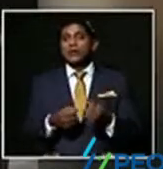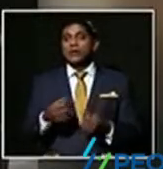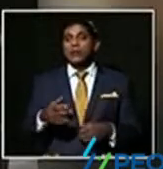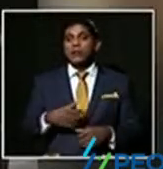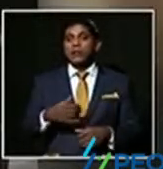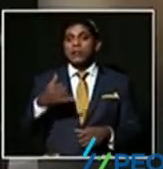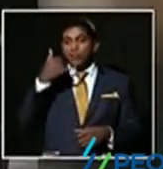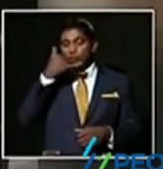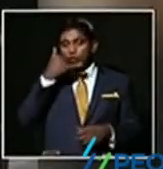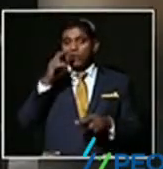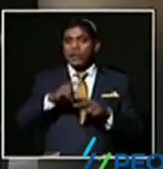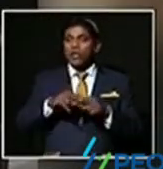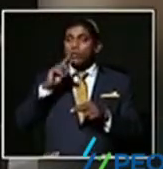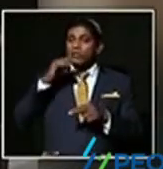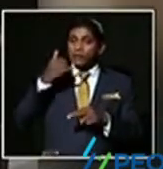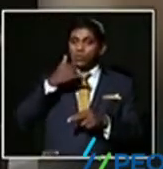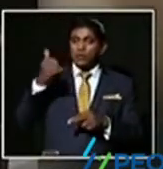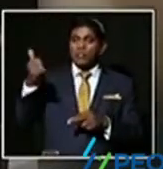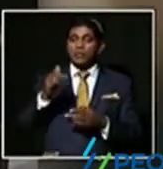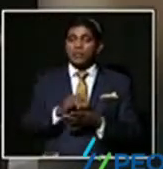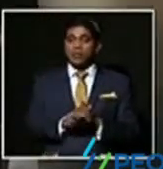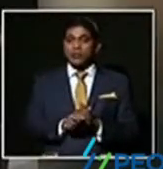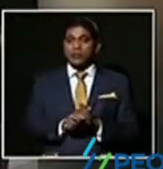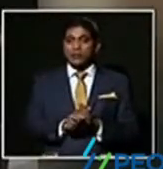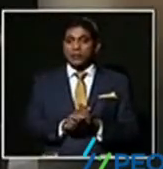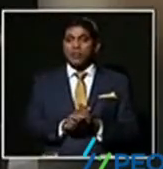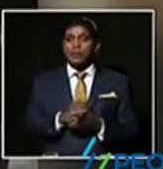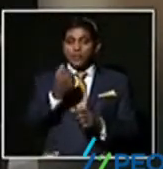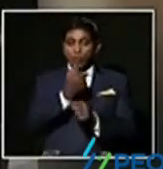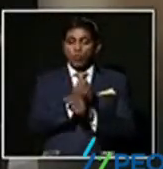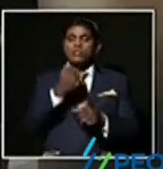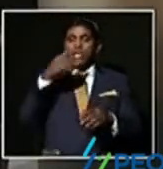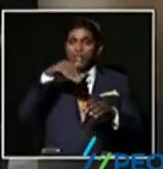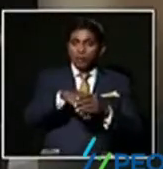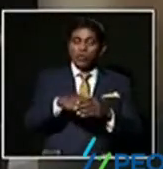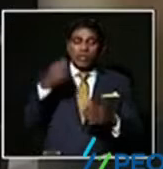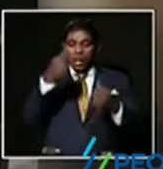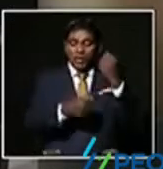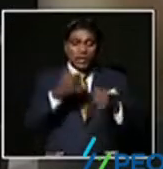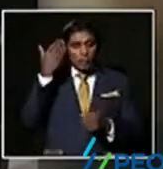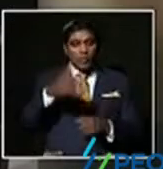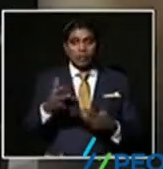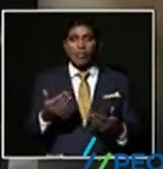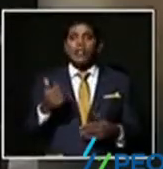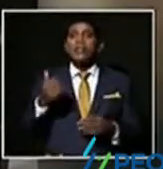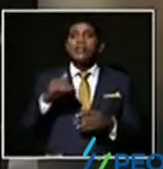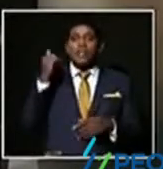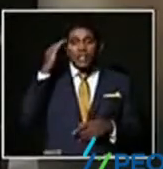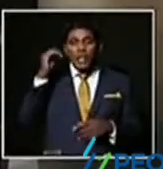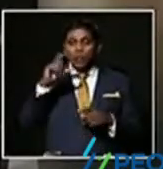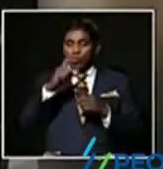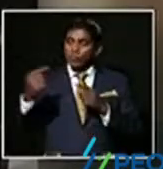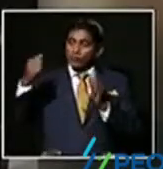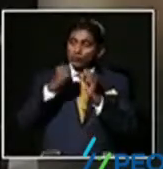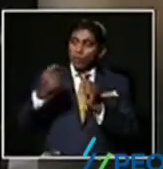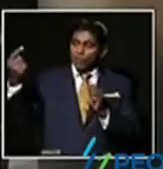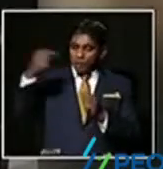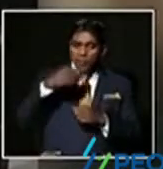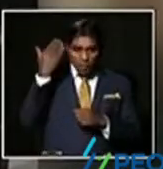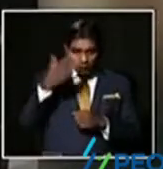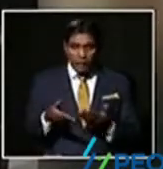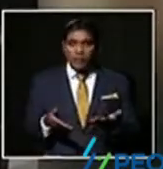තමන්ගේ යාළුවන්ට කියලා තියෙනවා. මෙහෙම පොලිසියක් ඇතුළේ ගහලා මරන්න බෑ. ඒ අහිංසක කාන්තාව කොළඹටාවේ මැරුම් කන්න නෙවෙයි. ප්‍රභු බලන්නේ කාන්තාවන්ගේ